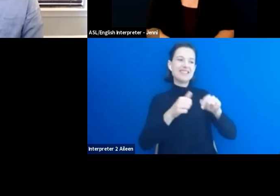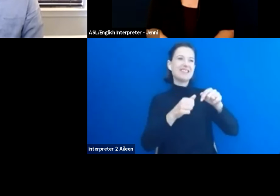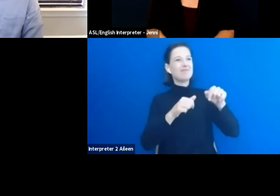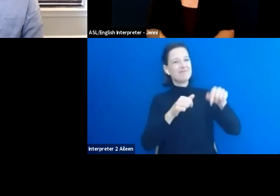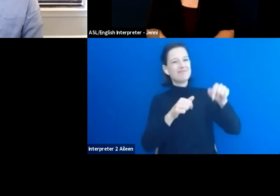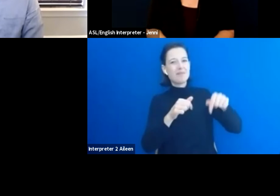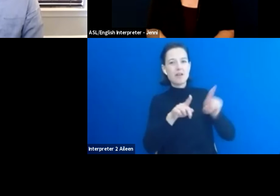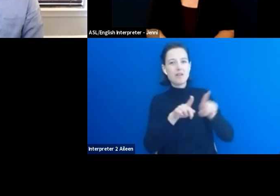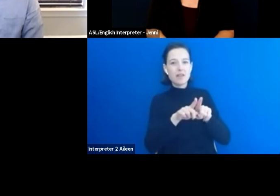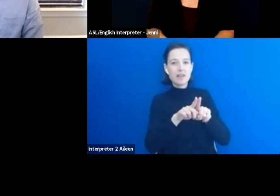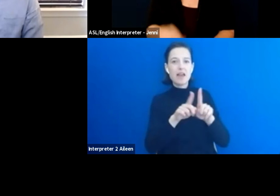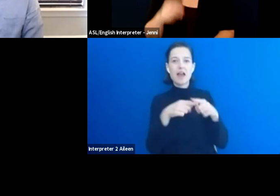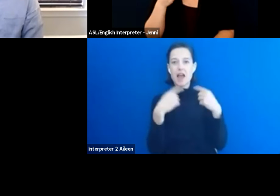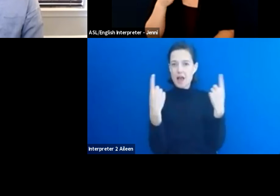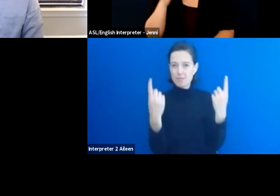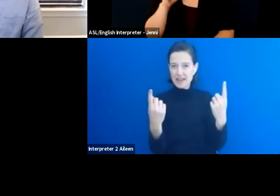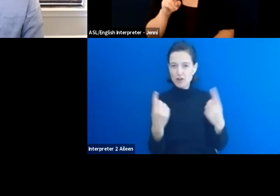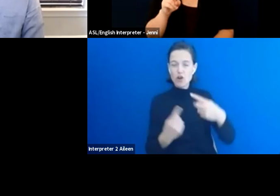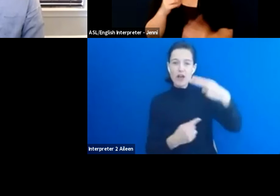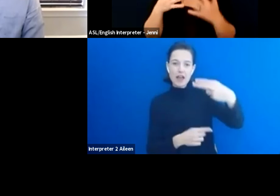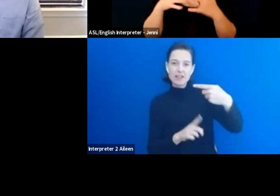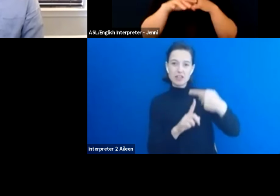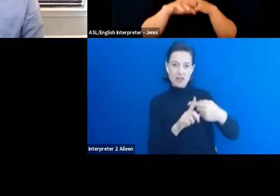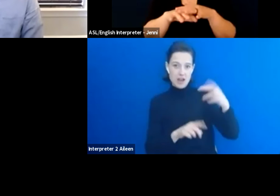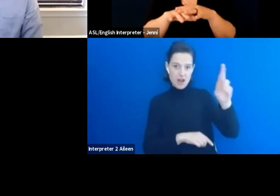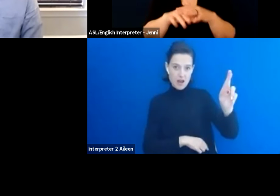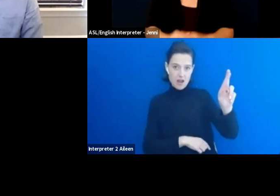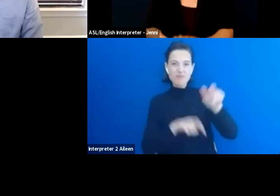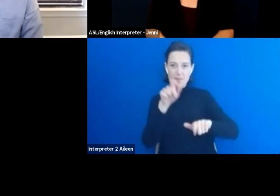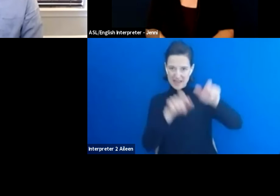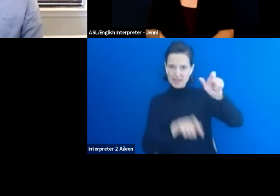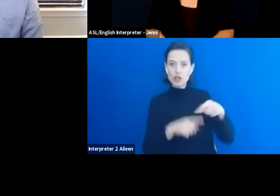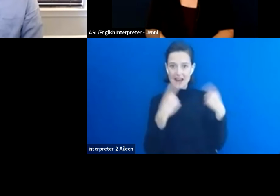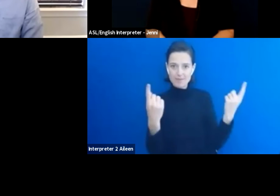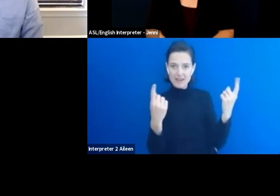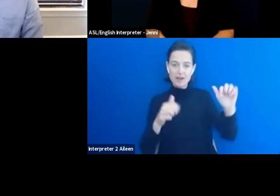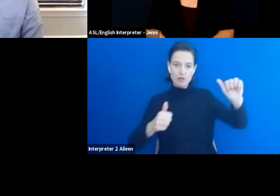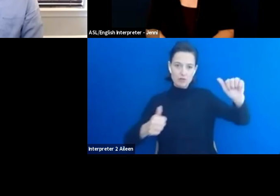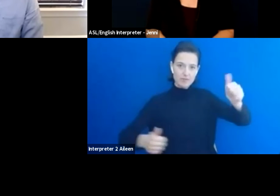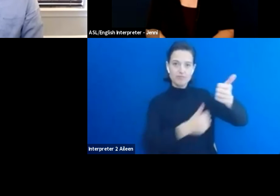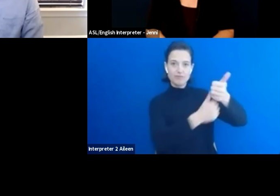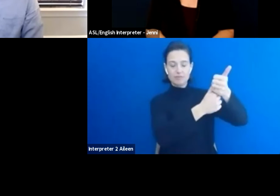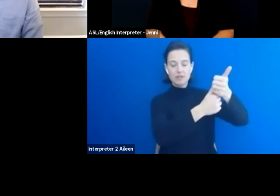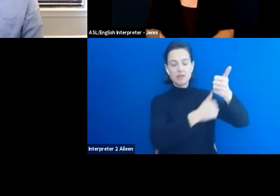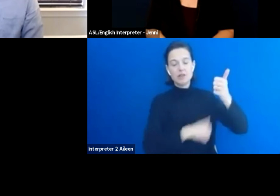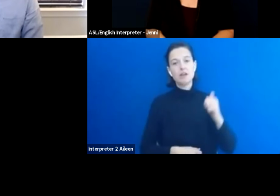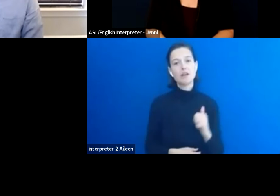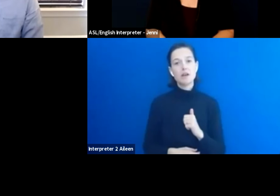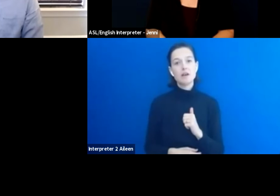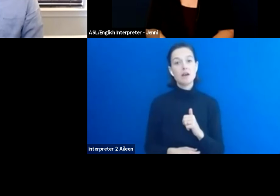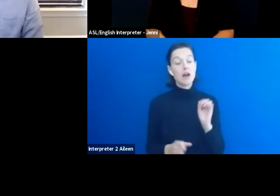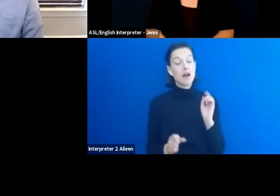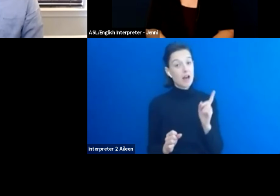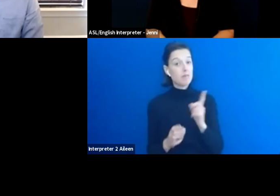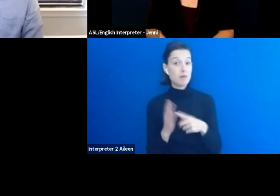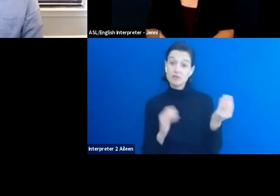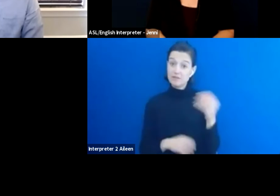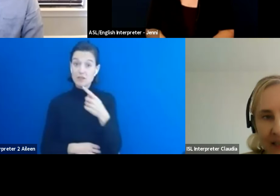Abteilung HR integriert. Man darf aber allerdings auch anmerken, dass es nicht von heute auf